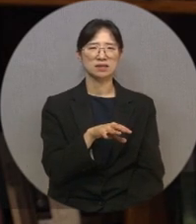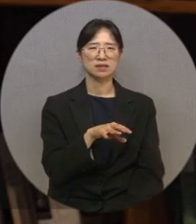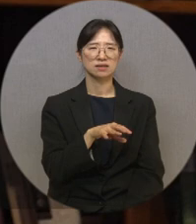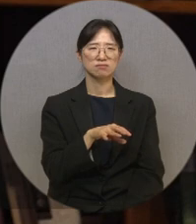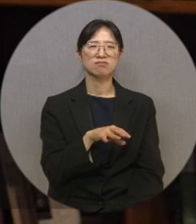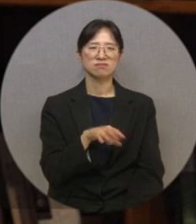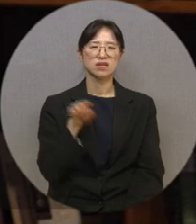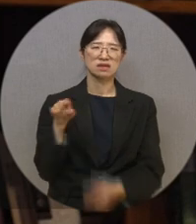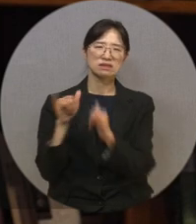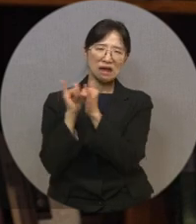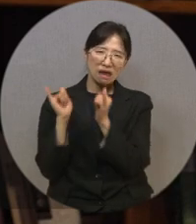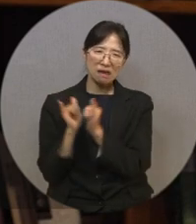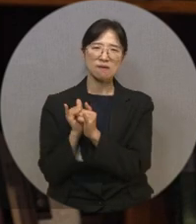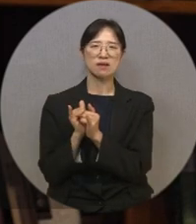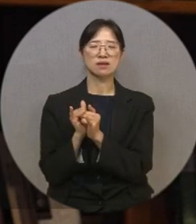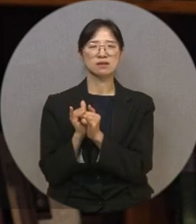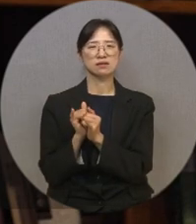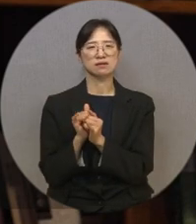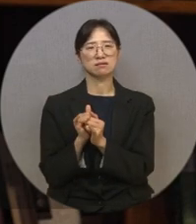아, 우리 사회는